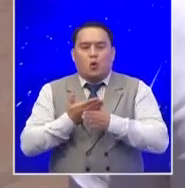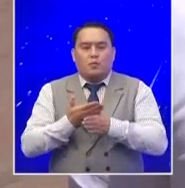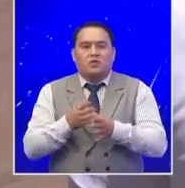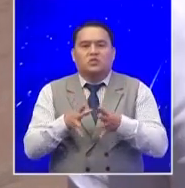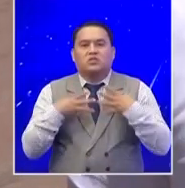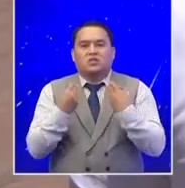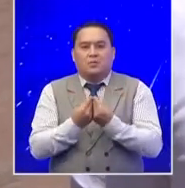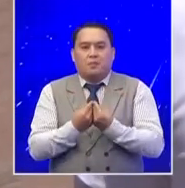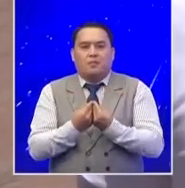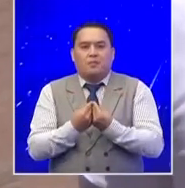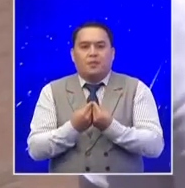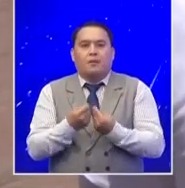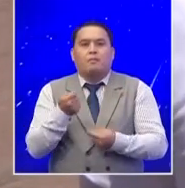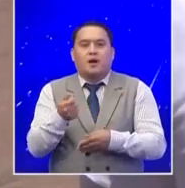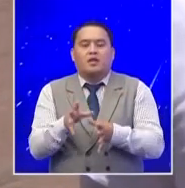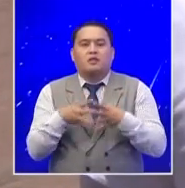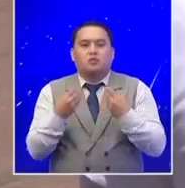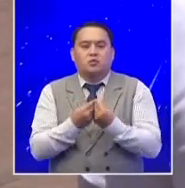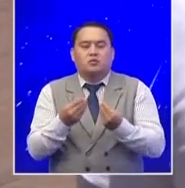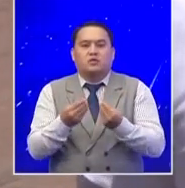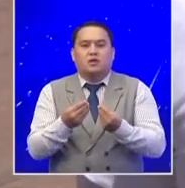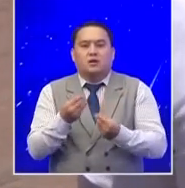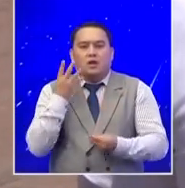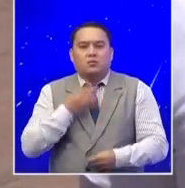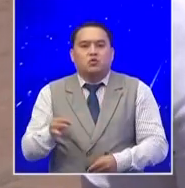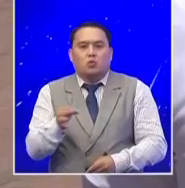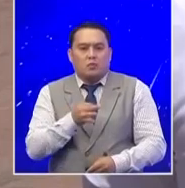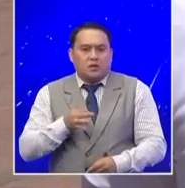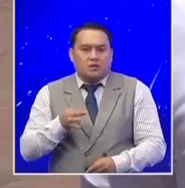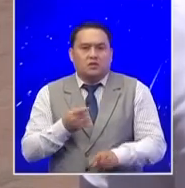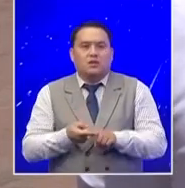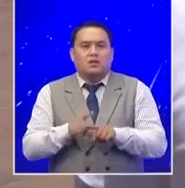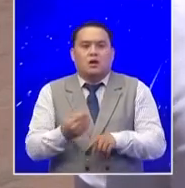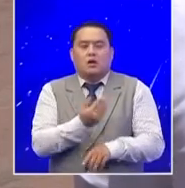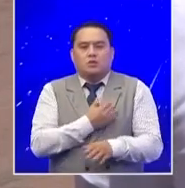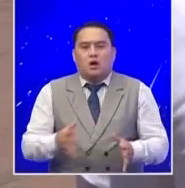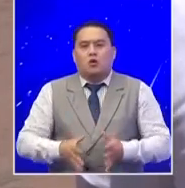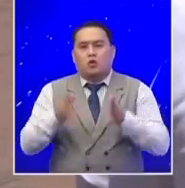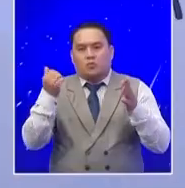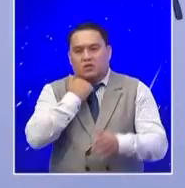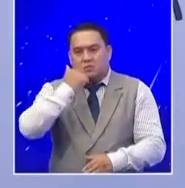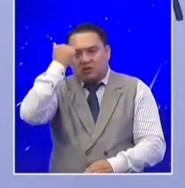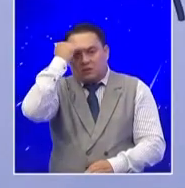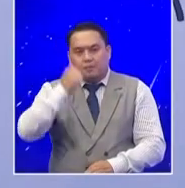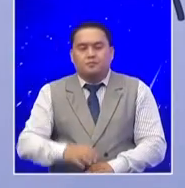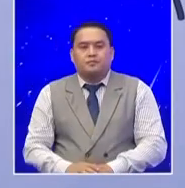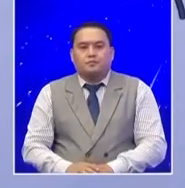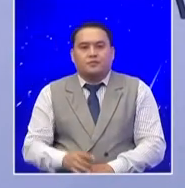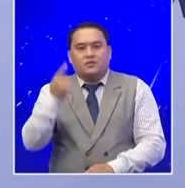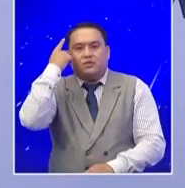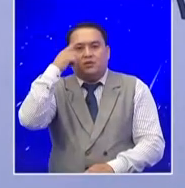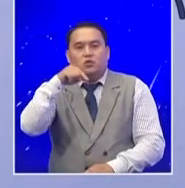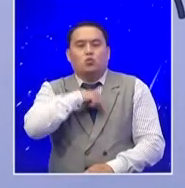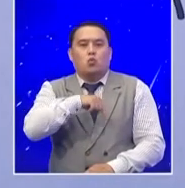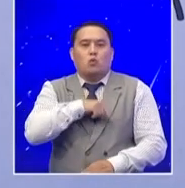семьям, многодетным семьям, малоимущим семьям ЖИЦУского края. За это хотим сказать огромное спасибо. К слову, по инициативе